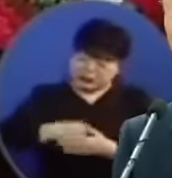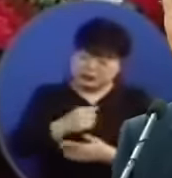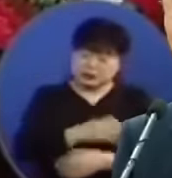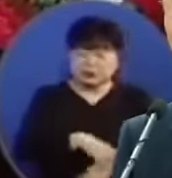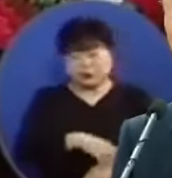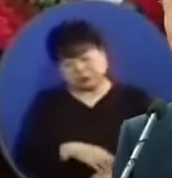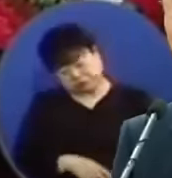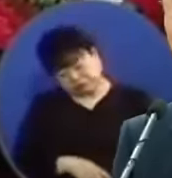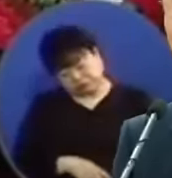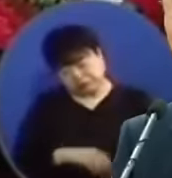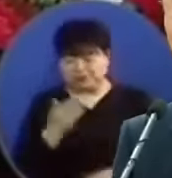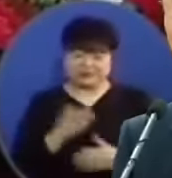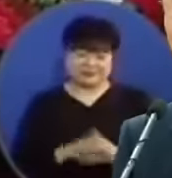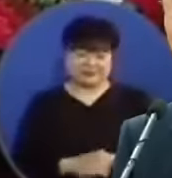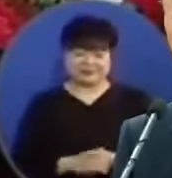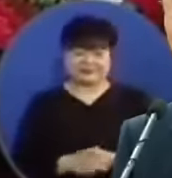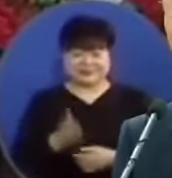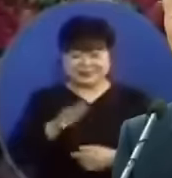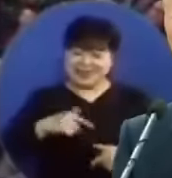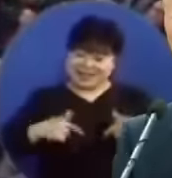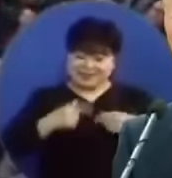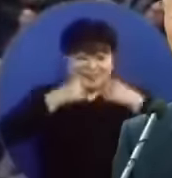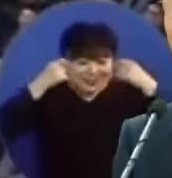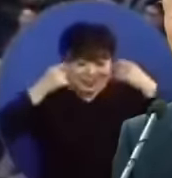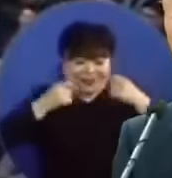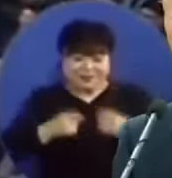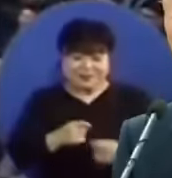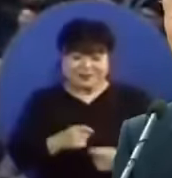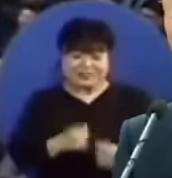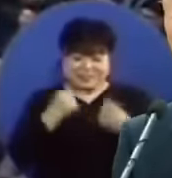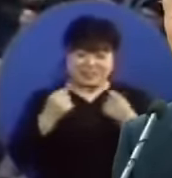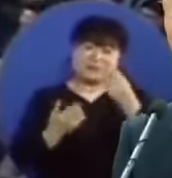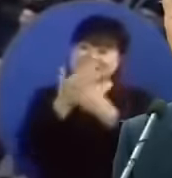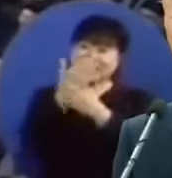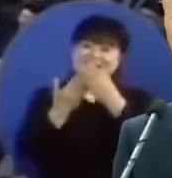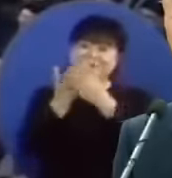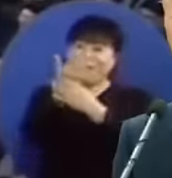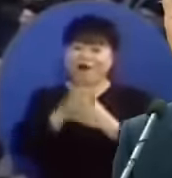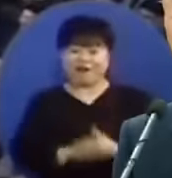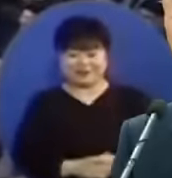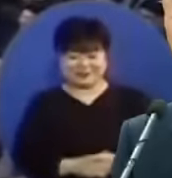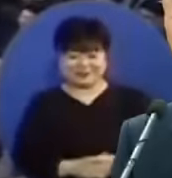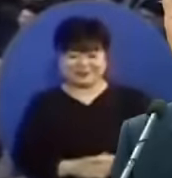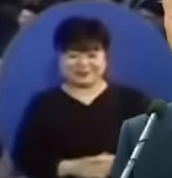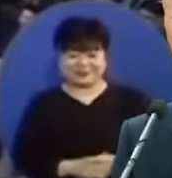쫙 빠집니다. 그러나 기뻐하고 즐거워하면 힘이 생겨나는 것입니다.